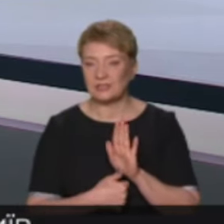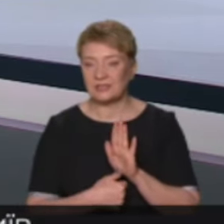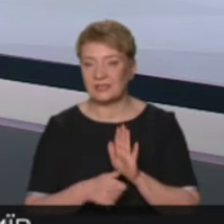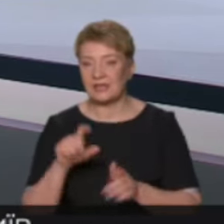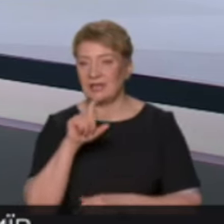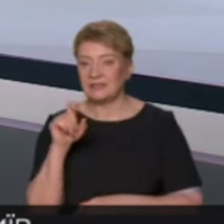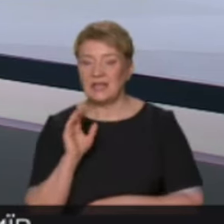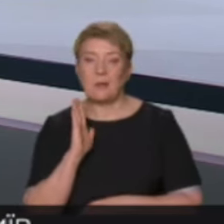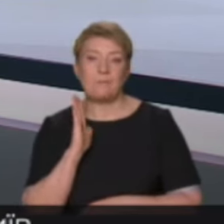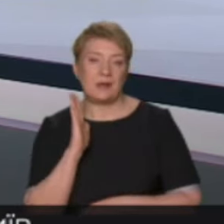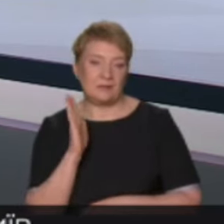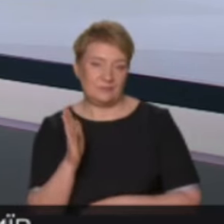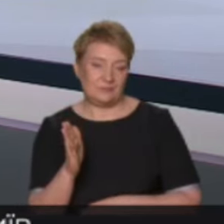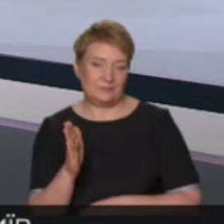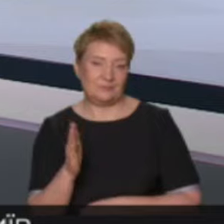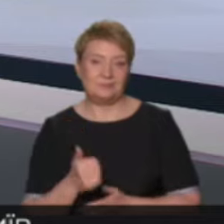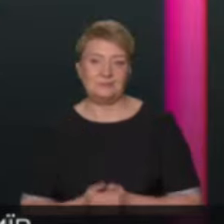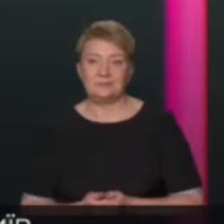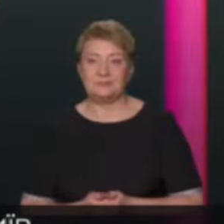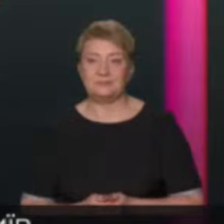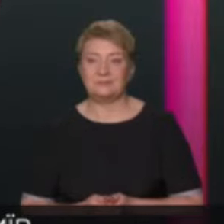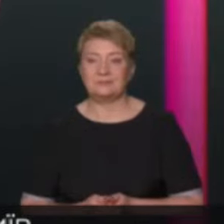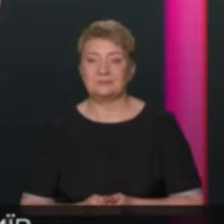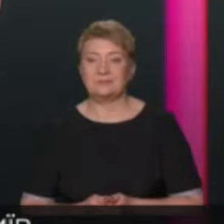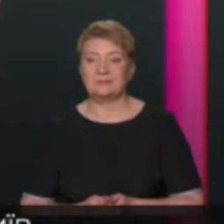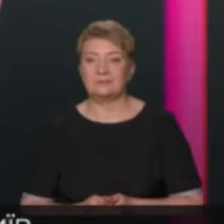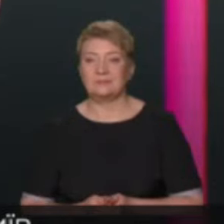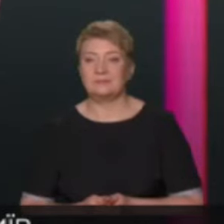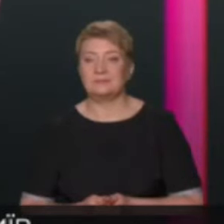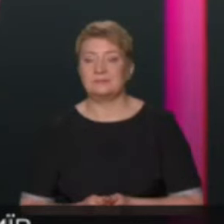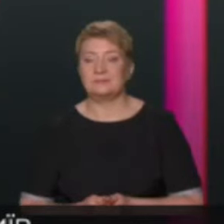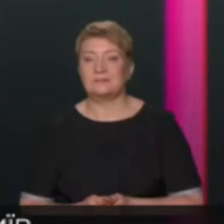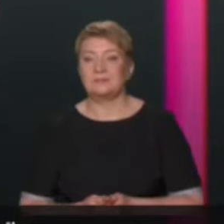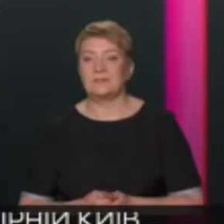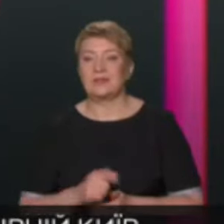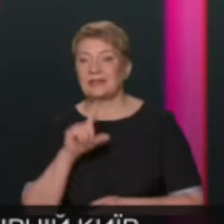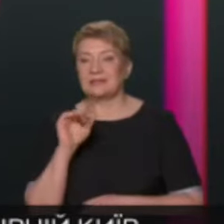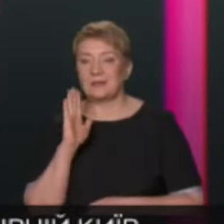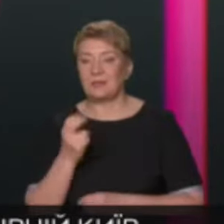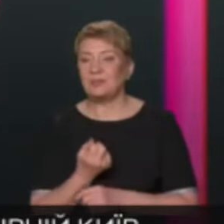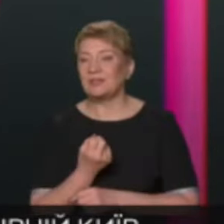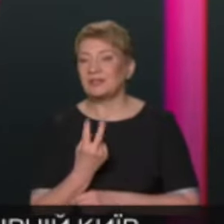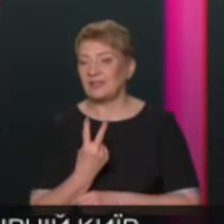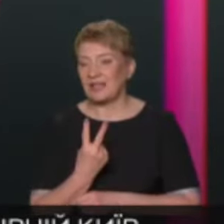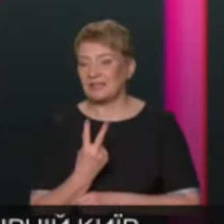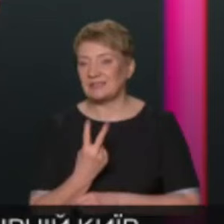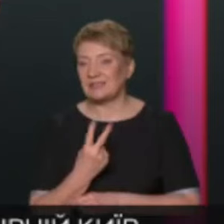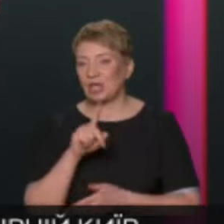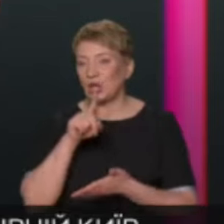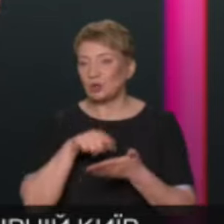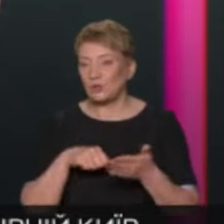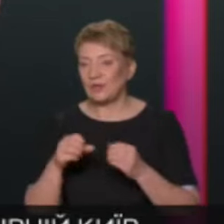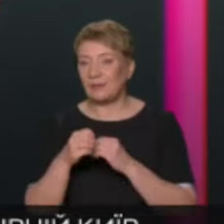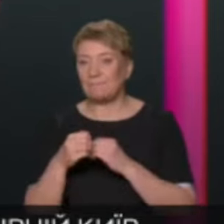як його називали, або просто «За майбутнє». Ну, є ж така, була було, така прізвисько. «За майбутнє» 12 голосів, «Довіра» 15